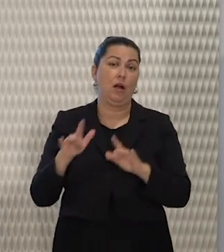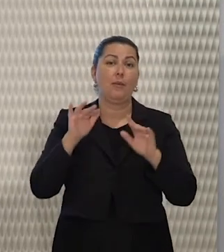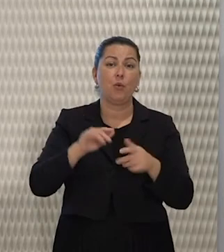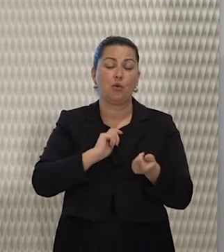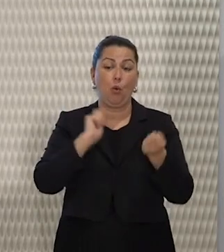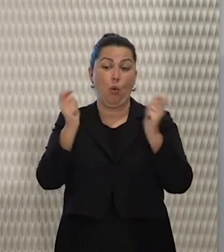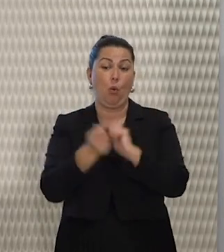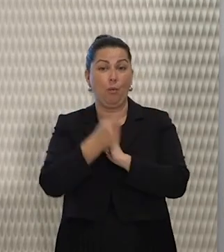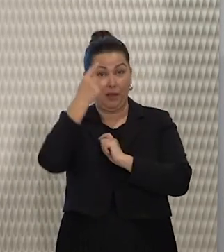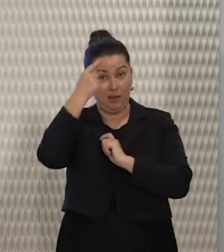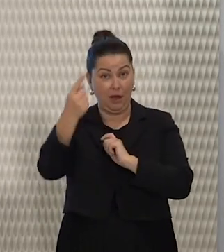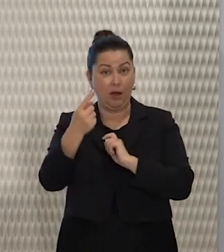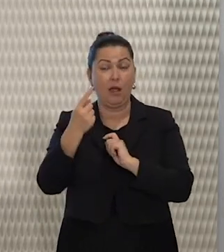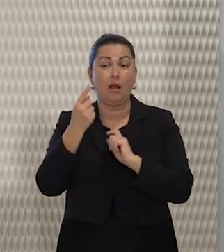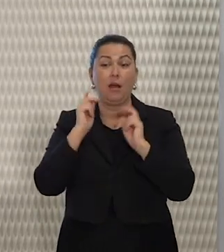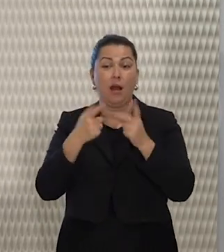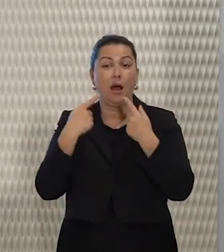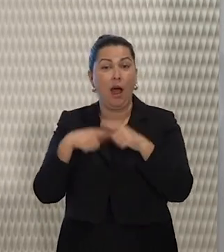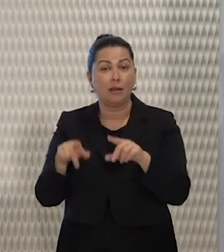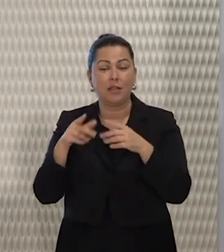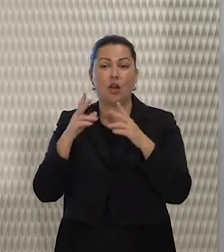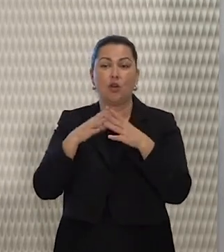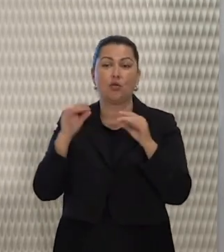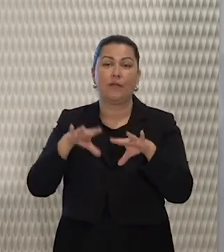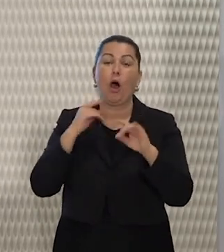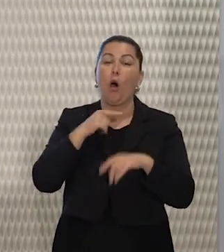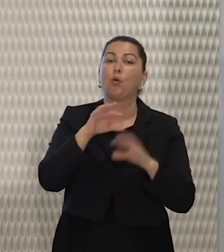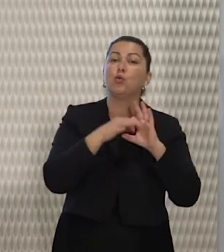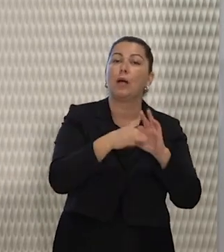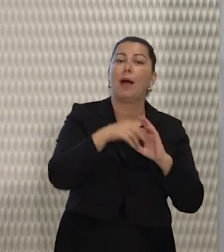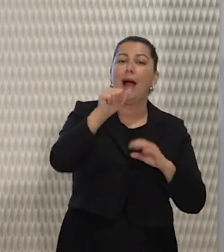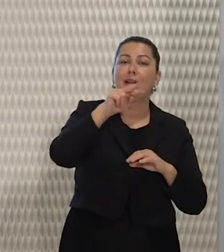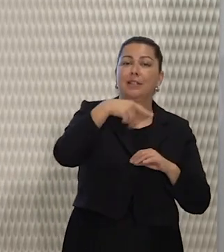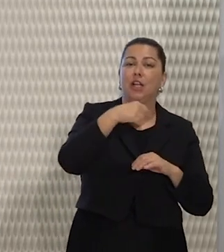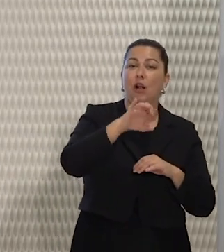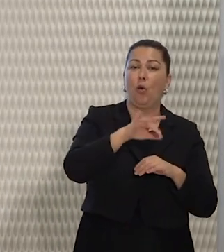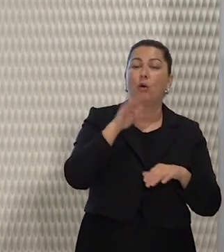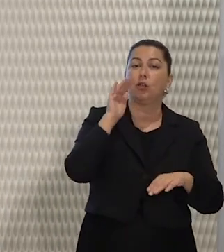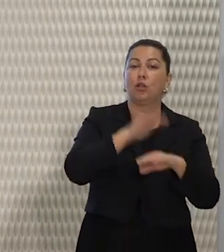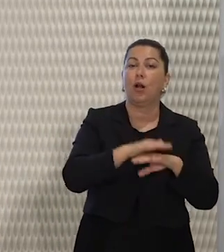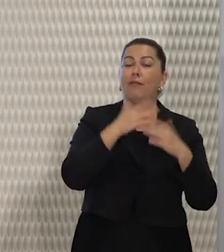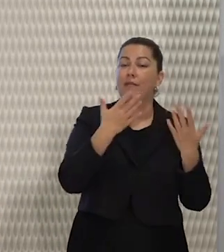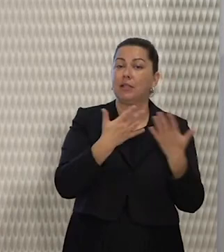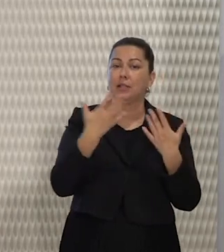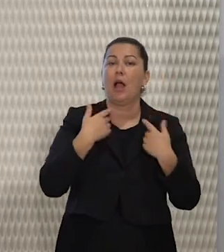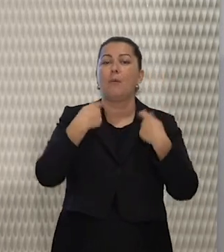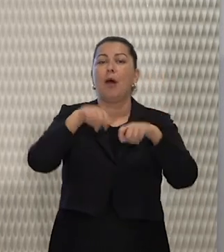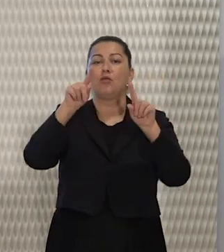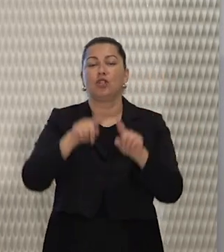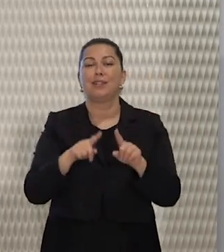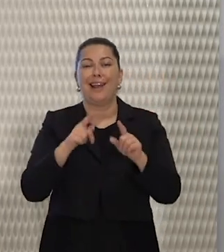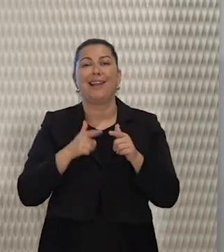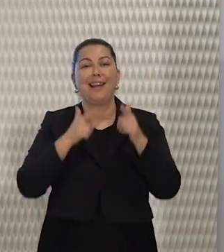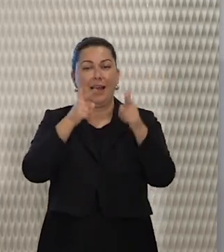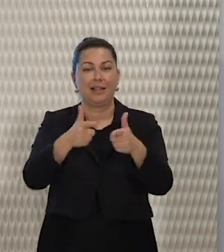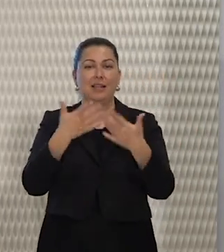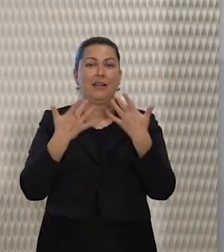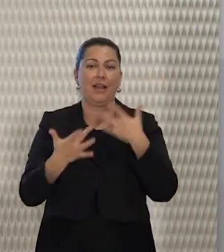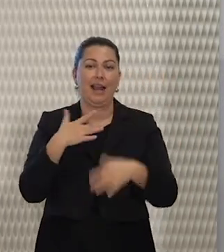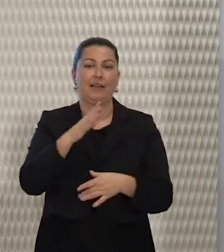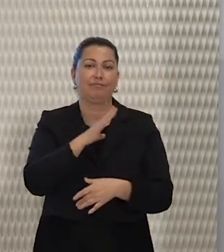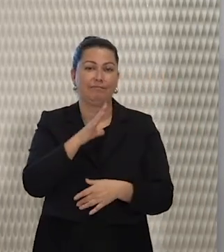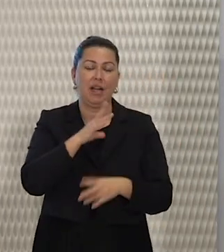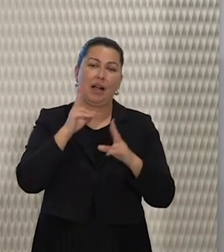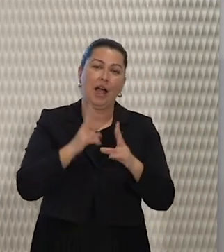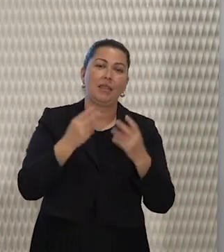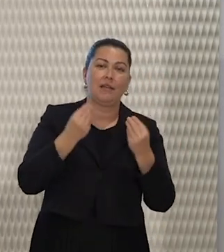umdenken müssen. Wir haben auch beim Angelo festgestellt, dass einfach Baustelleneinsatz vielleicht zu riskant ist, dass was